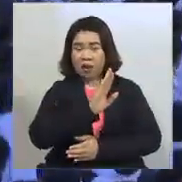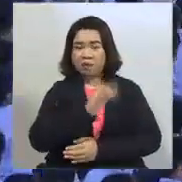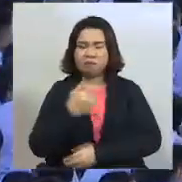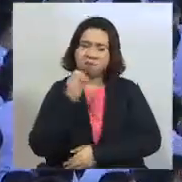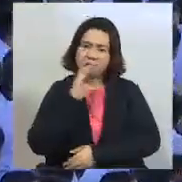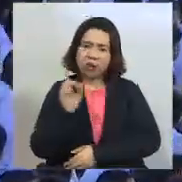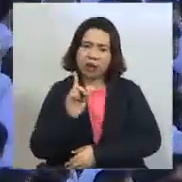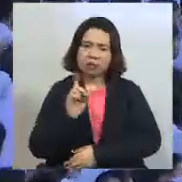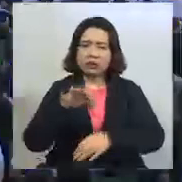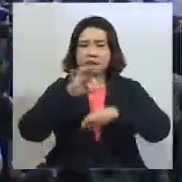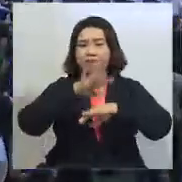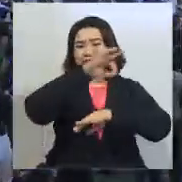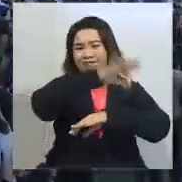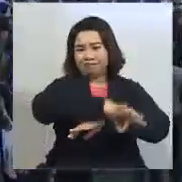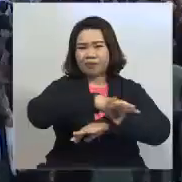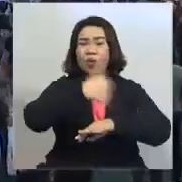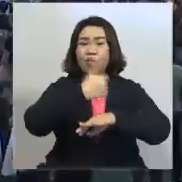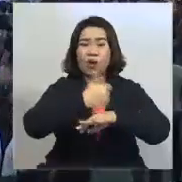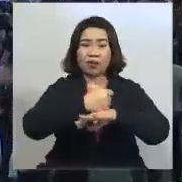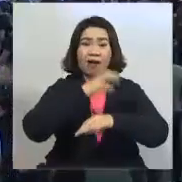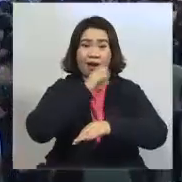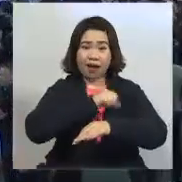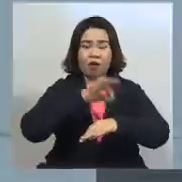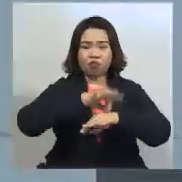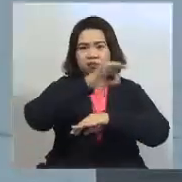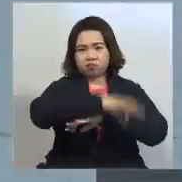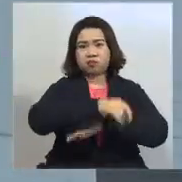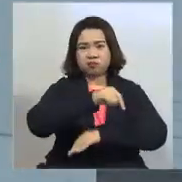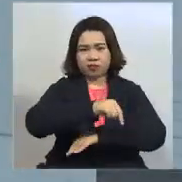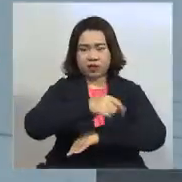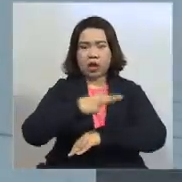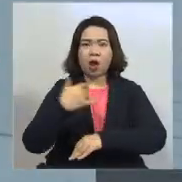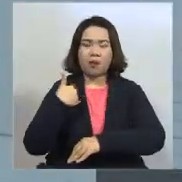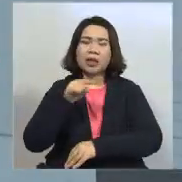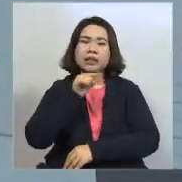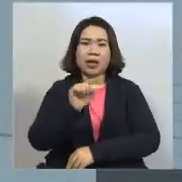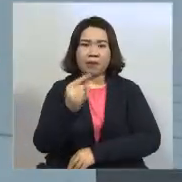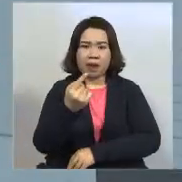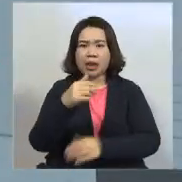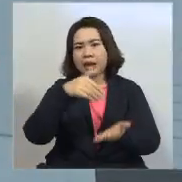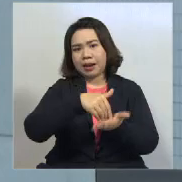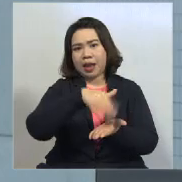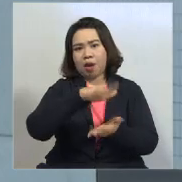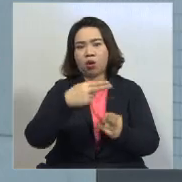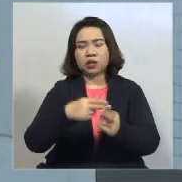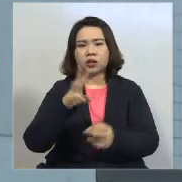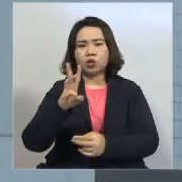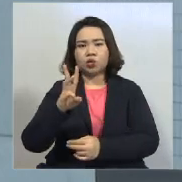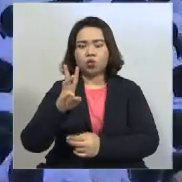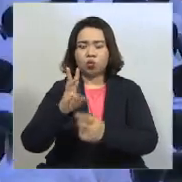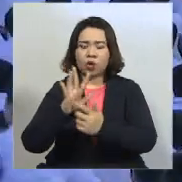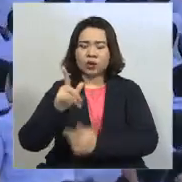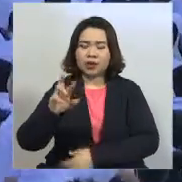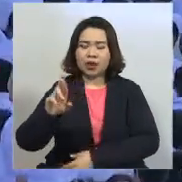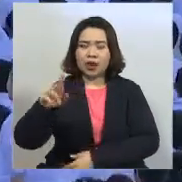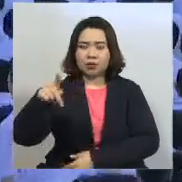ยได้มีคำสั่งปลดนายสุภกิจจิตคล่องทรัพย์ซึ่งเป็นผู้อำนวยการโรงเรียนและก็มีคำสั่งนะครับให้ไล่ออกนายวัชรพงศ์